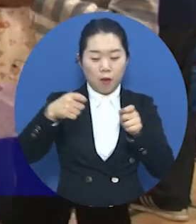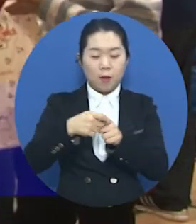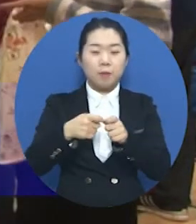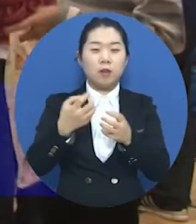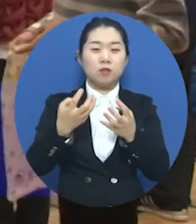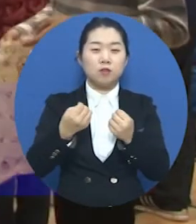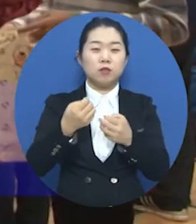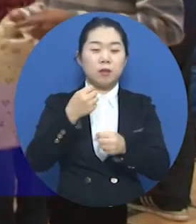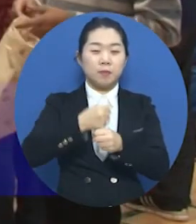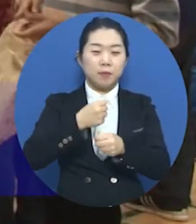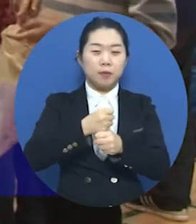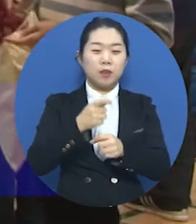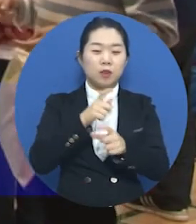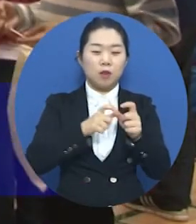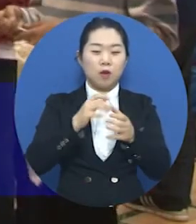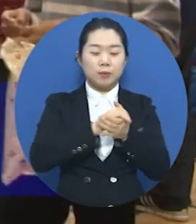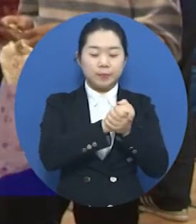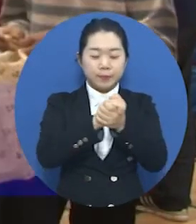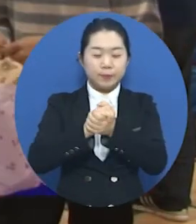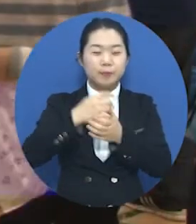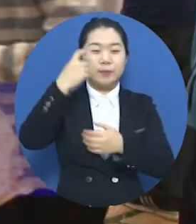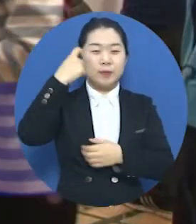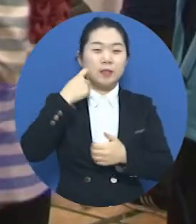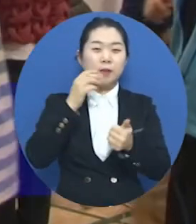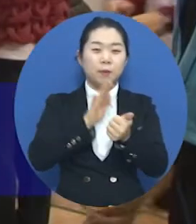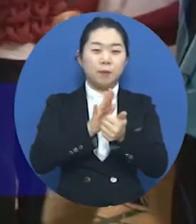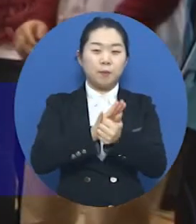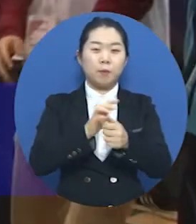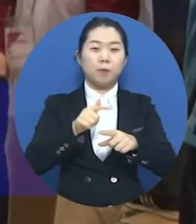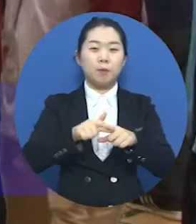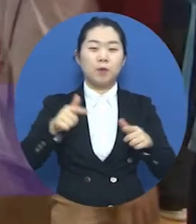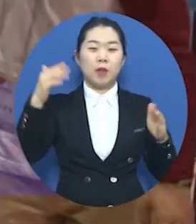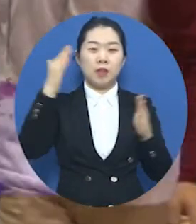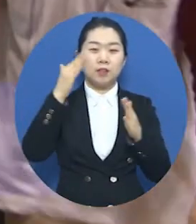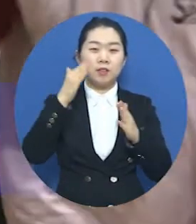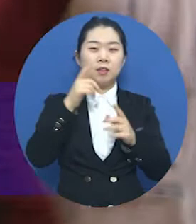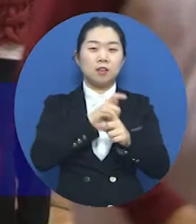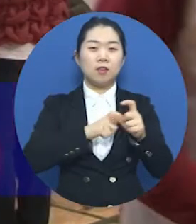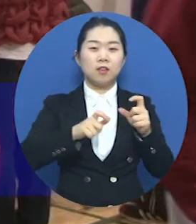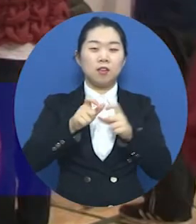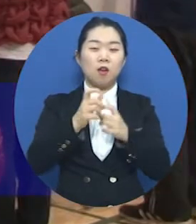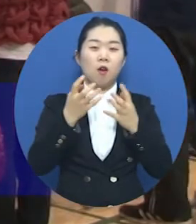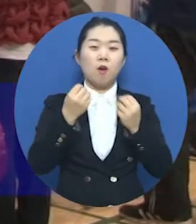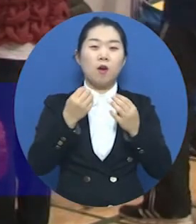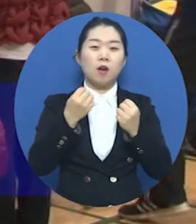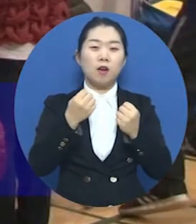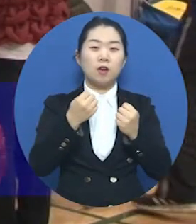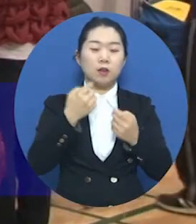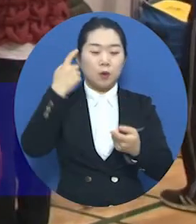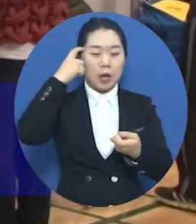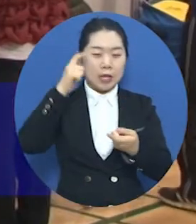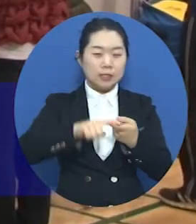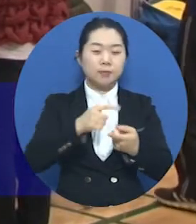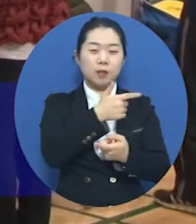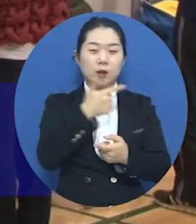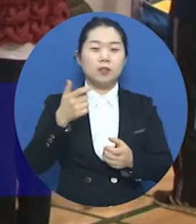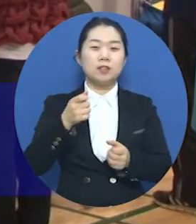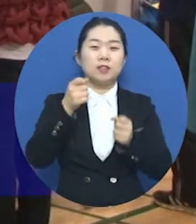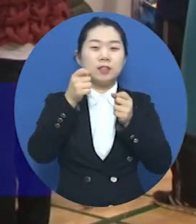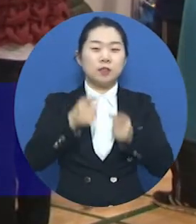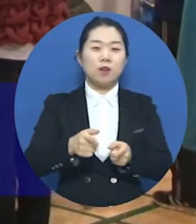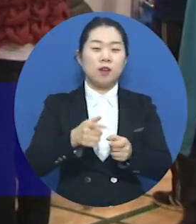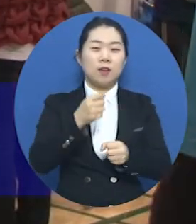실생활로부터 훨씬 더 수학을 가깝게 해서 친근감을 도모하고 일반 학생들이 훨씬 더